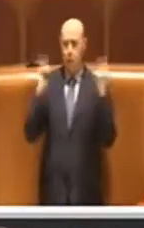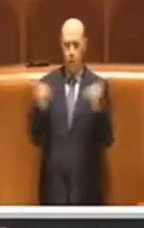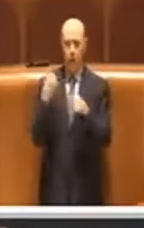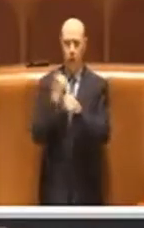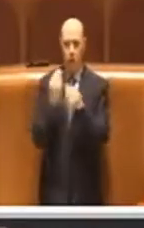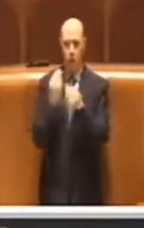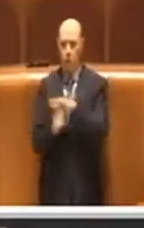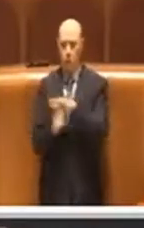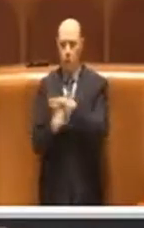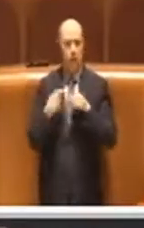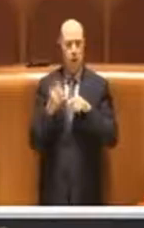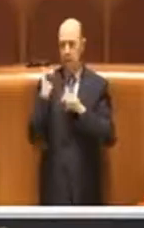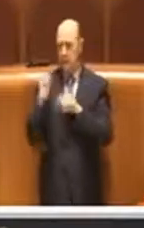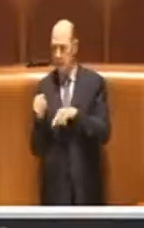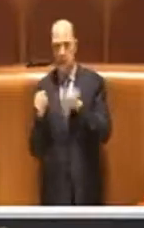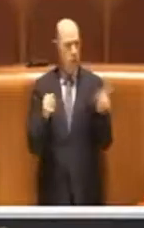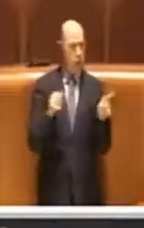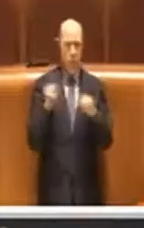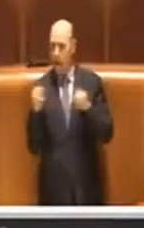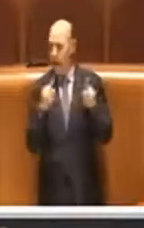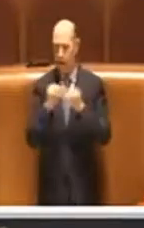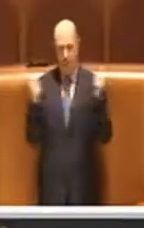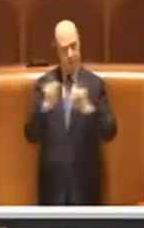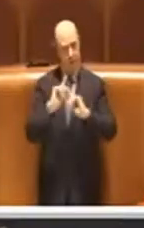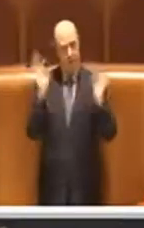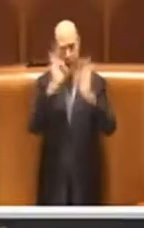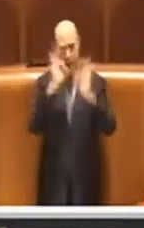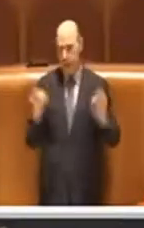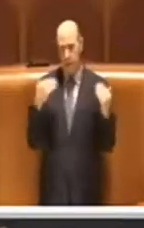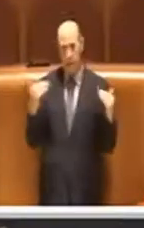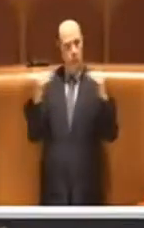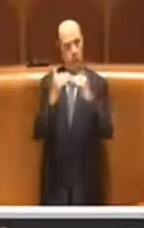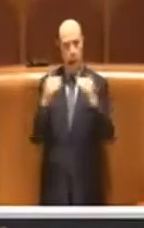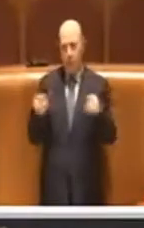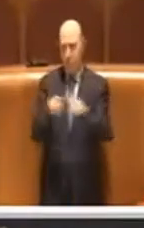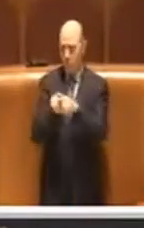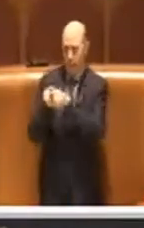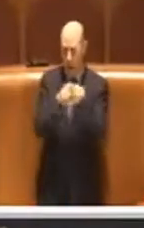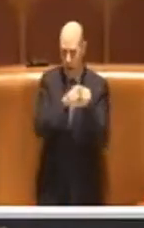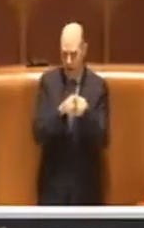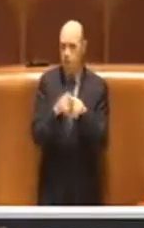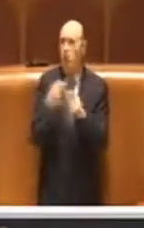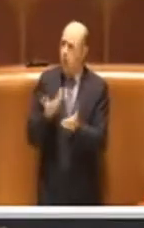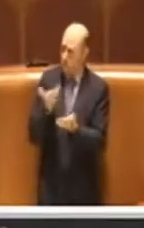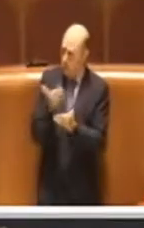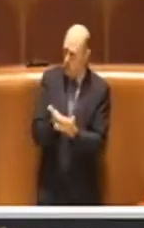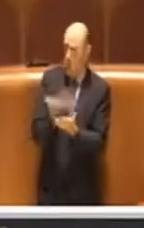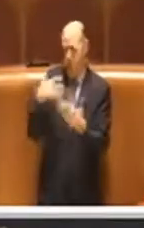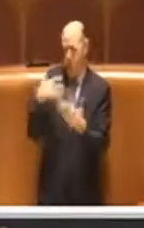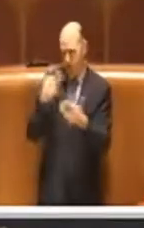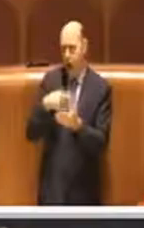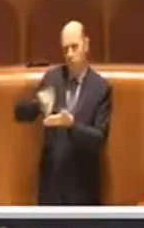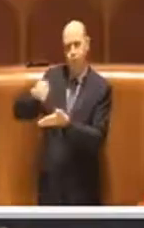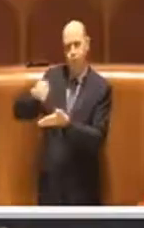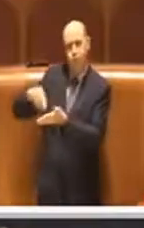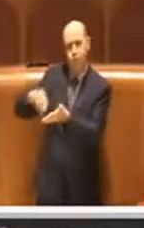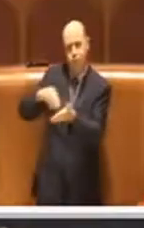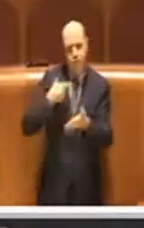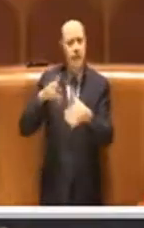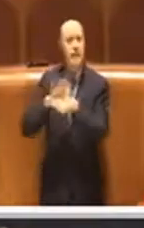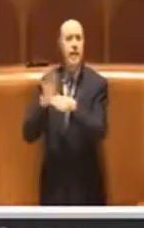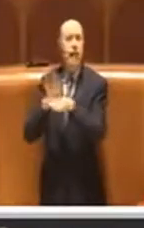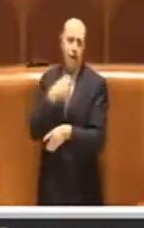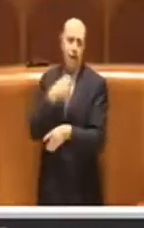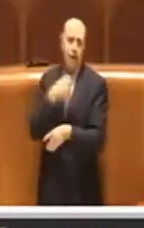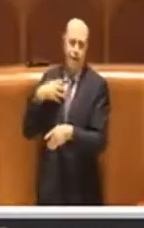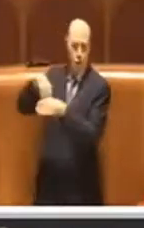lavoratori senza discriminazioni, senza distinzioni. E ovviamente la mozione è stata scritta a più mani con lo staff